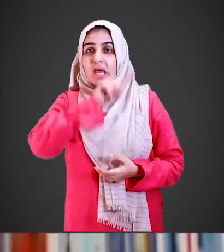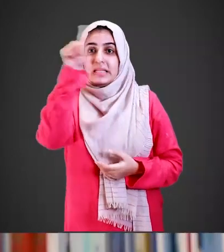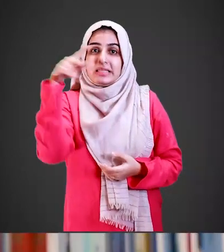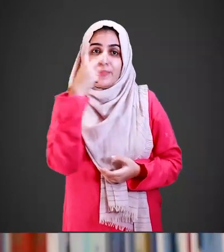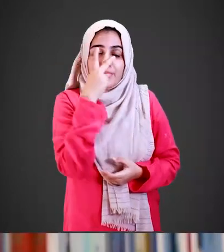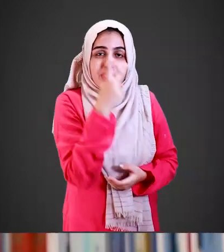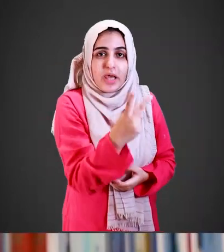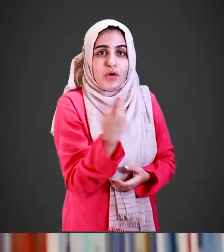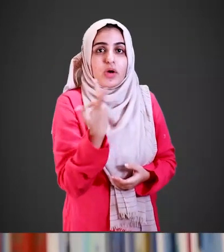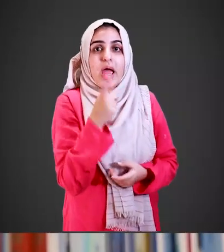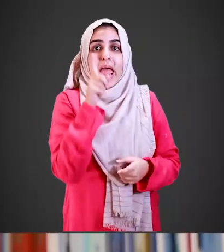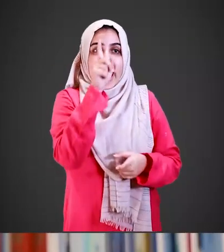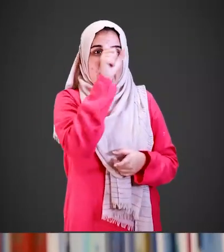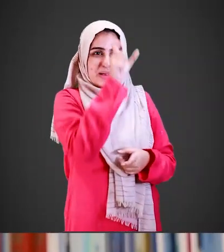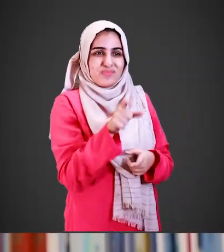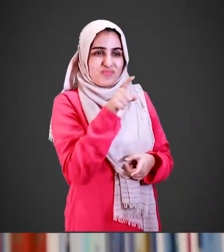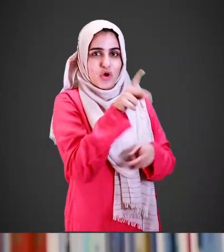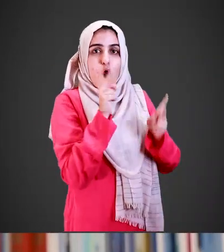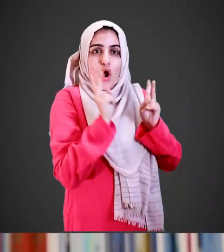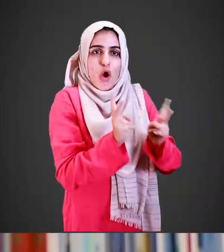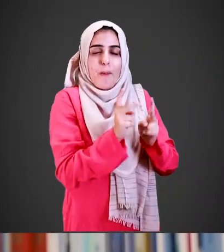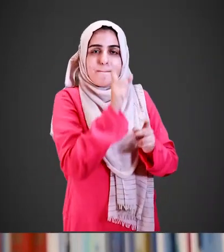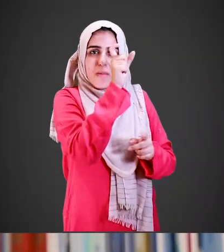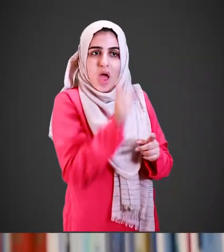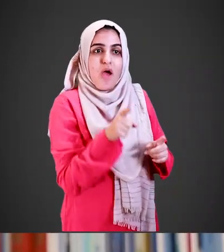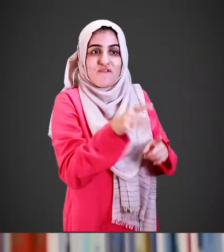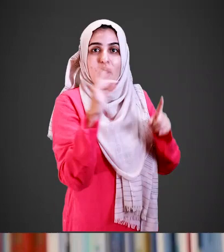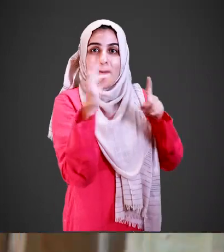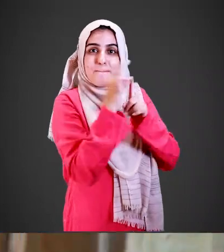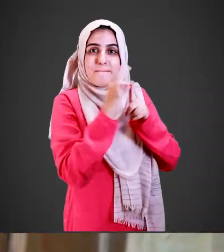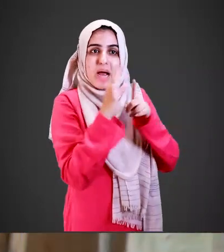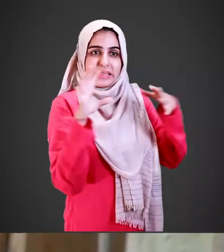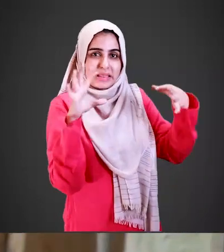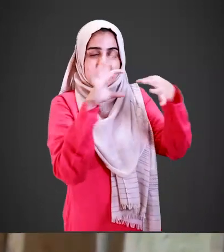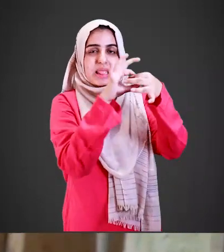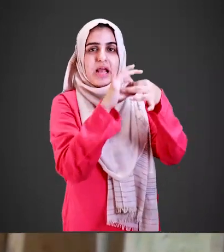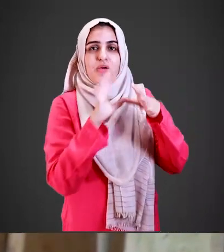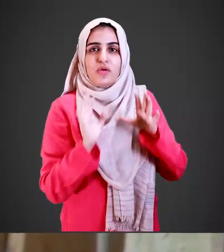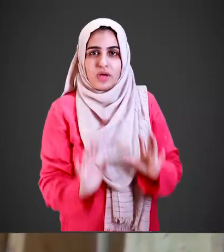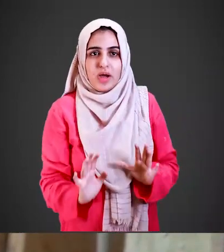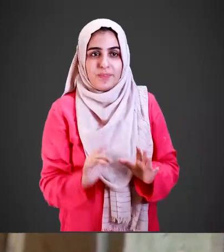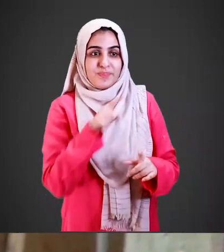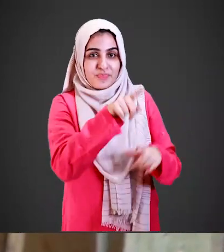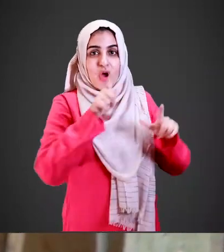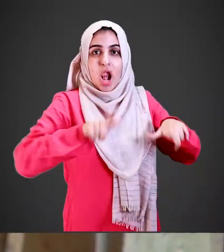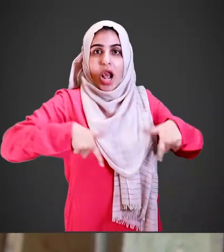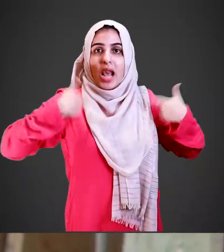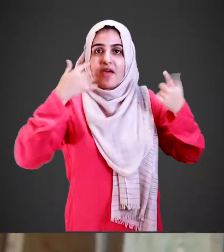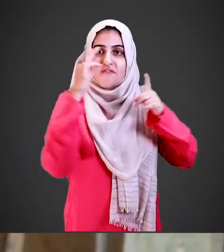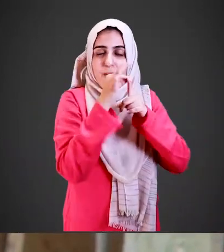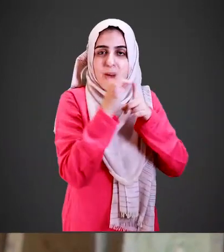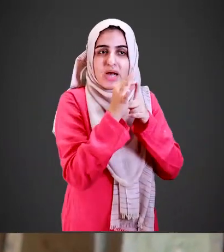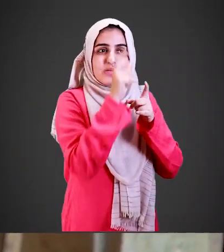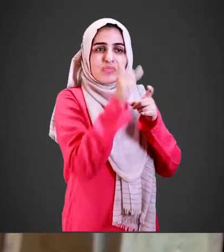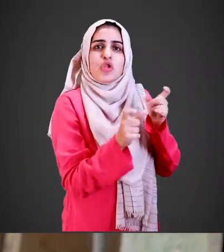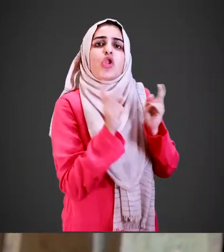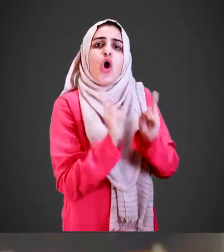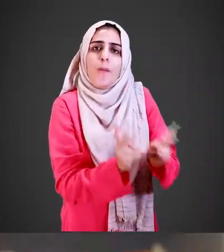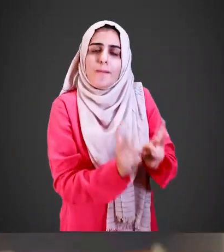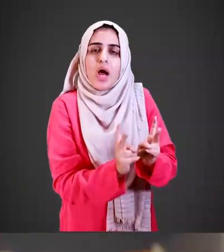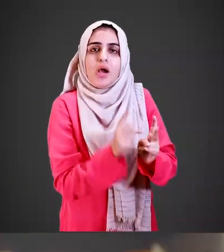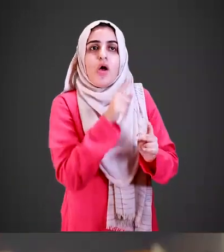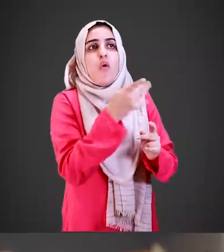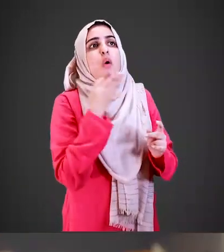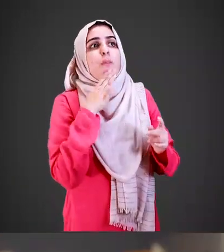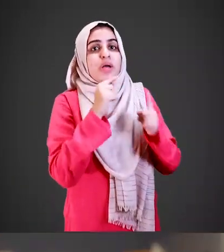دیکھیے، ایک عام فرد کے لیے جو اس سوسائٹی کا پاکستان کی کنٹری میں رہنے والا ایک عام فرد ہے، اس کے